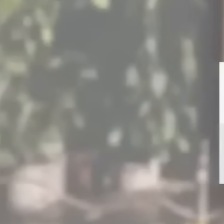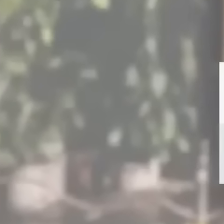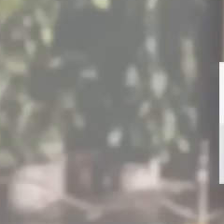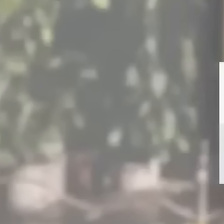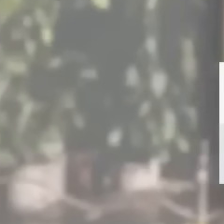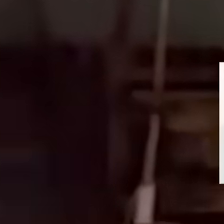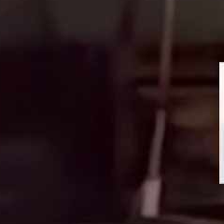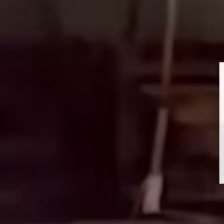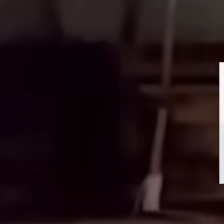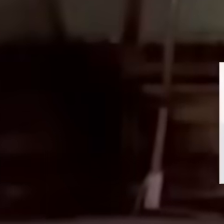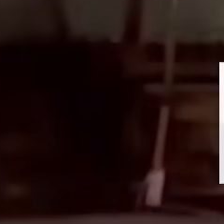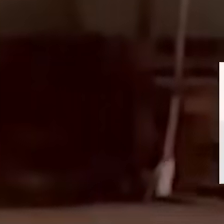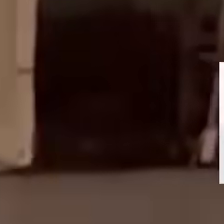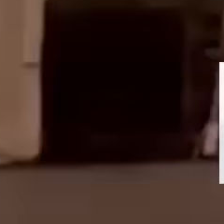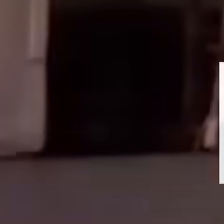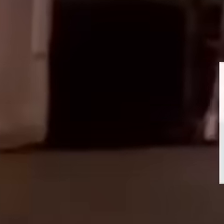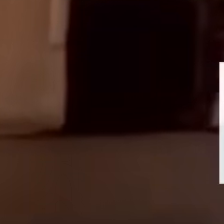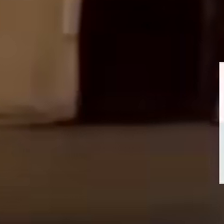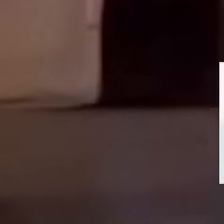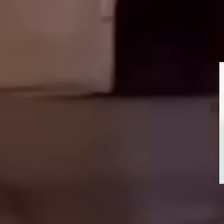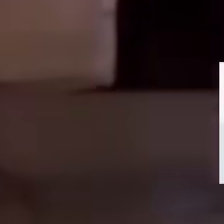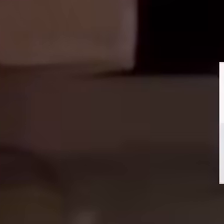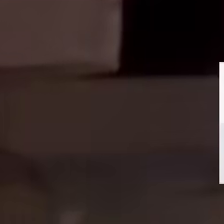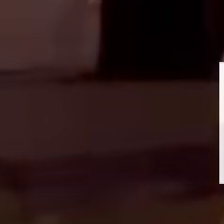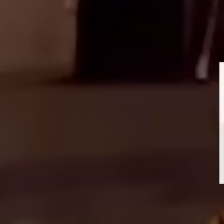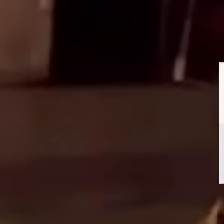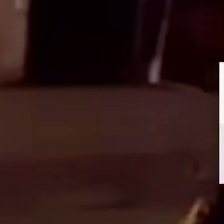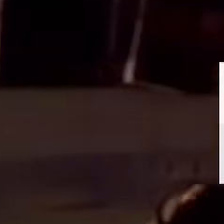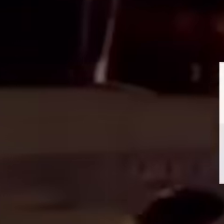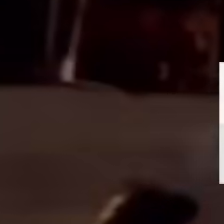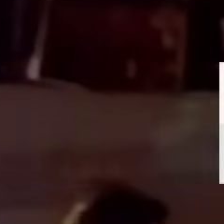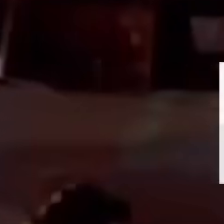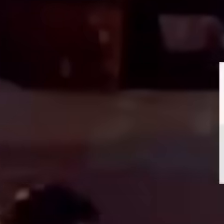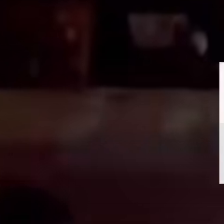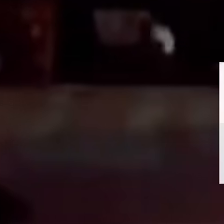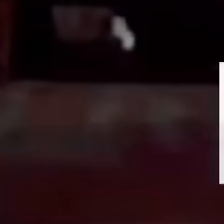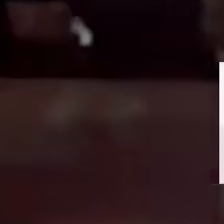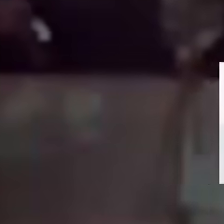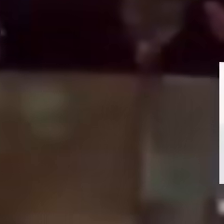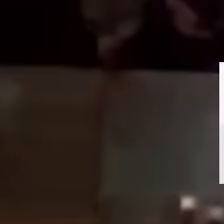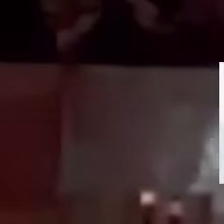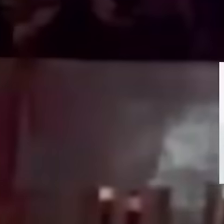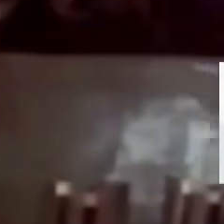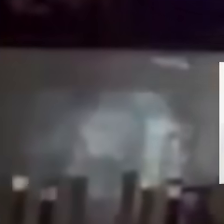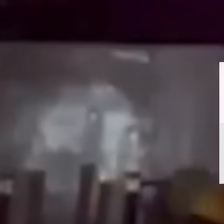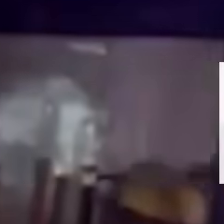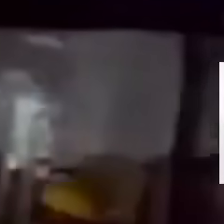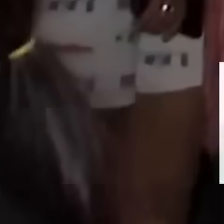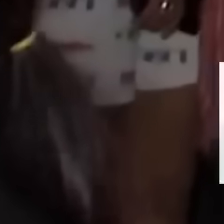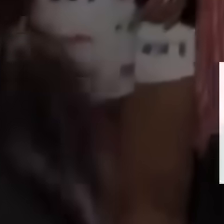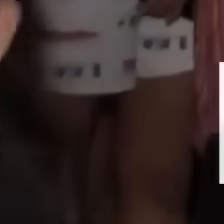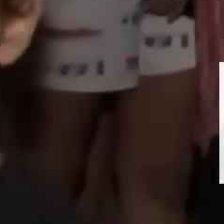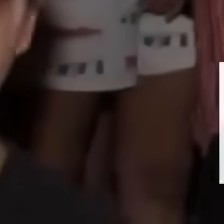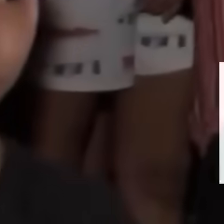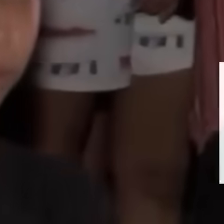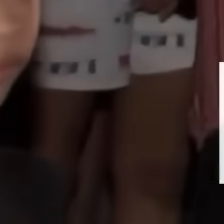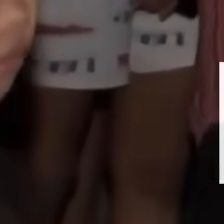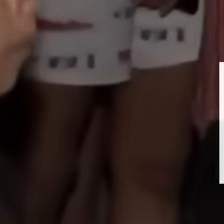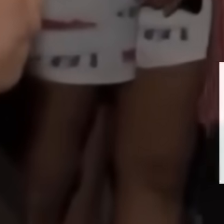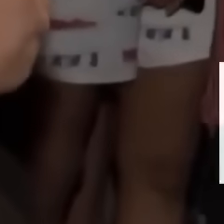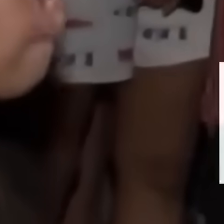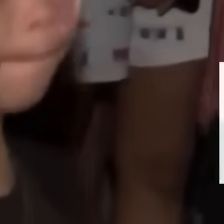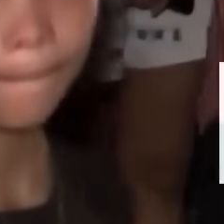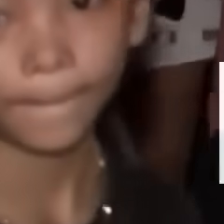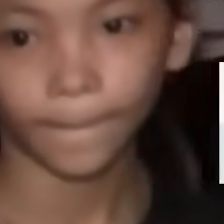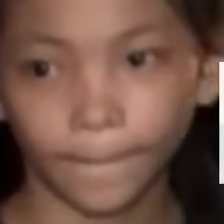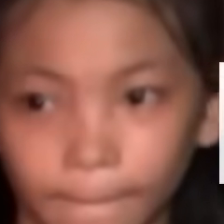naiwang niluluto. Wala pang isang oras, na control na rin ang mga bumbero ang apoy na umabot sa ikalawang alarma. Halos 50